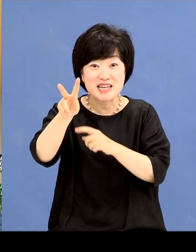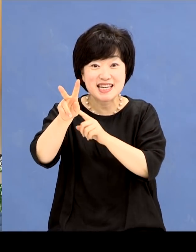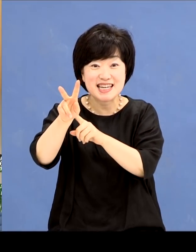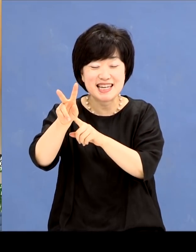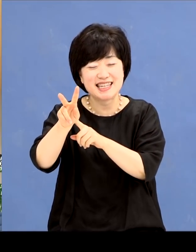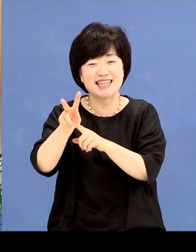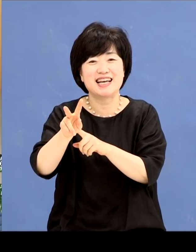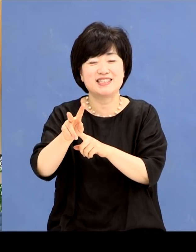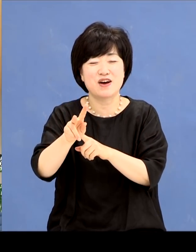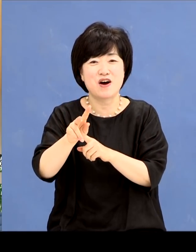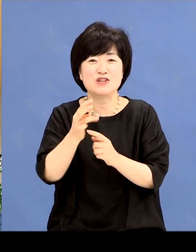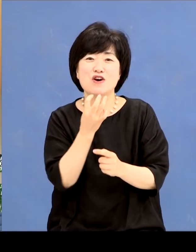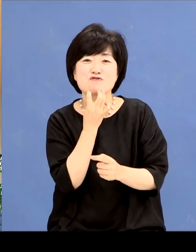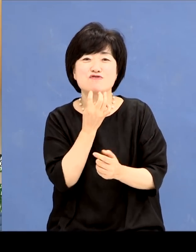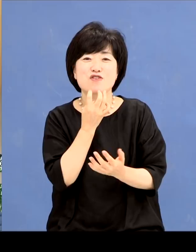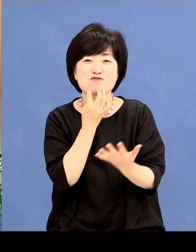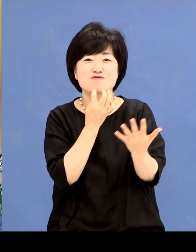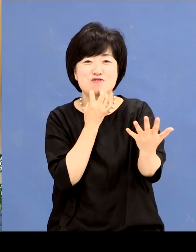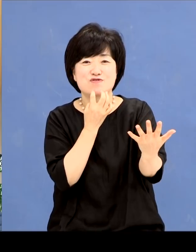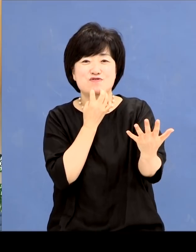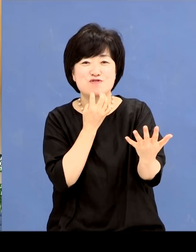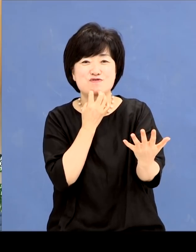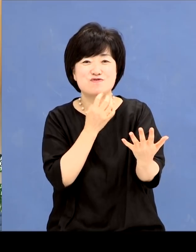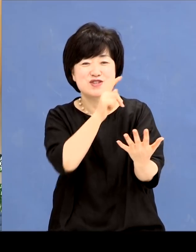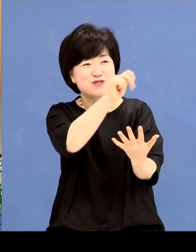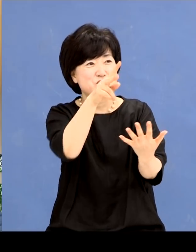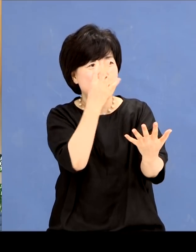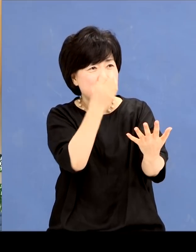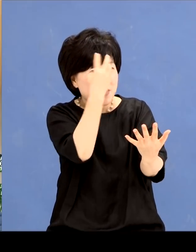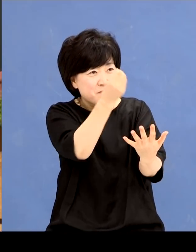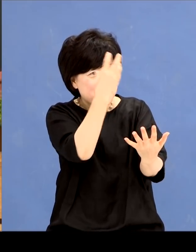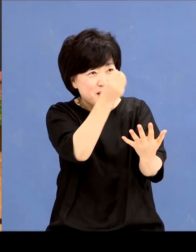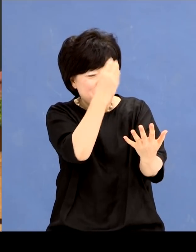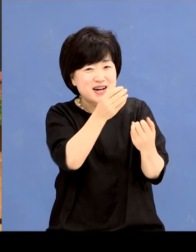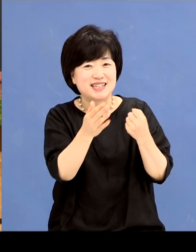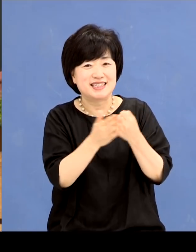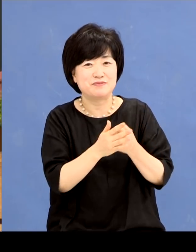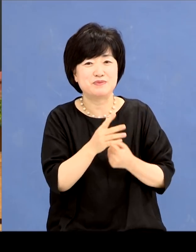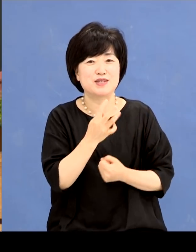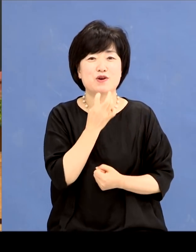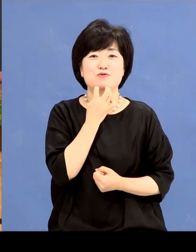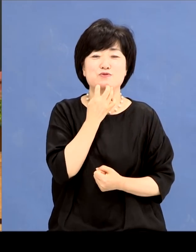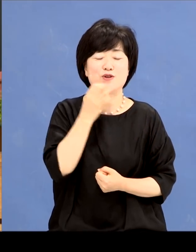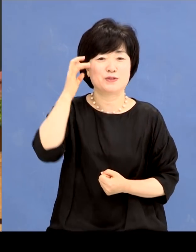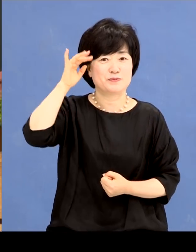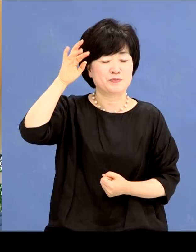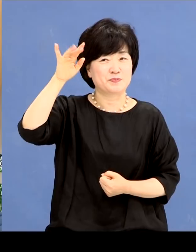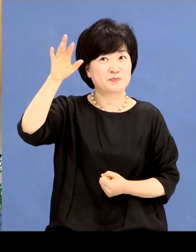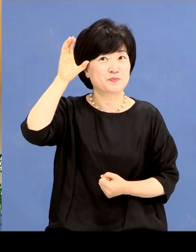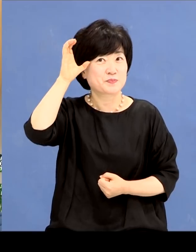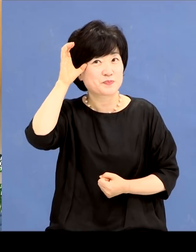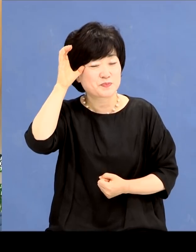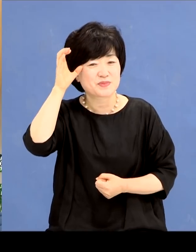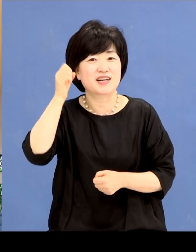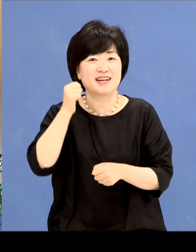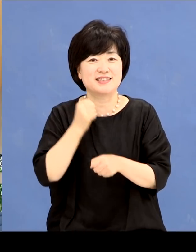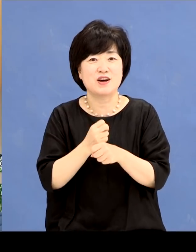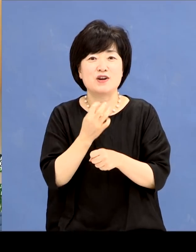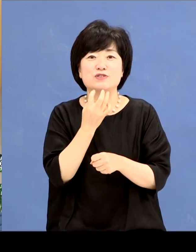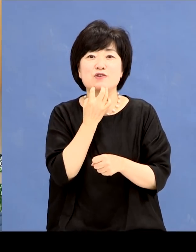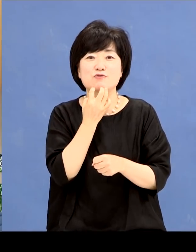텔레비전에서 워낙 서울에 대한 얘기를 많이 해서 네. 예. 서울로 한번 가보자 해서 이제 안동에서 서울로 차표를 끊고 이제 서울로